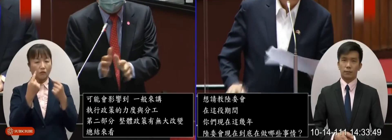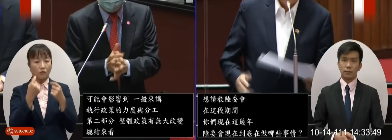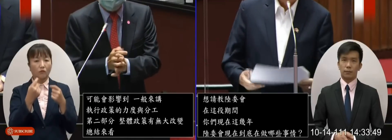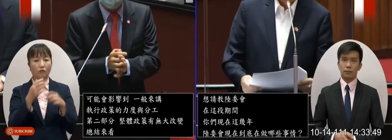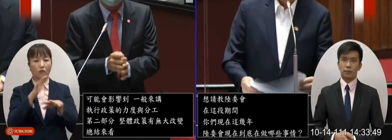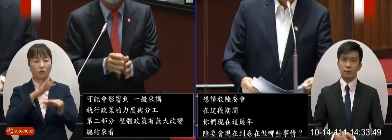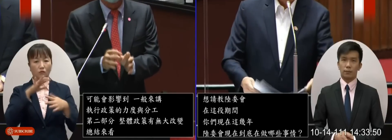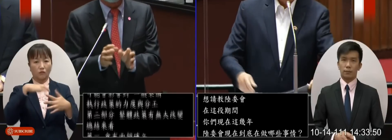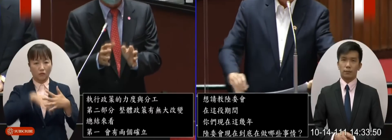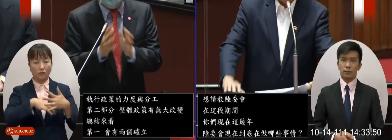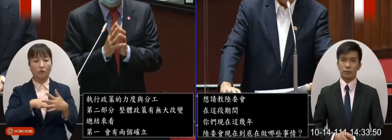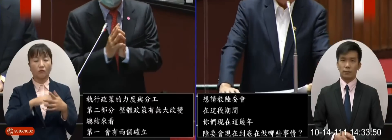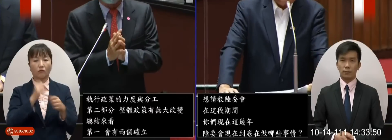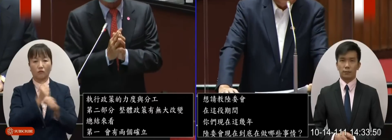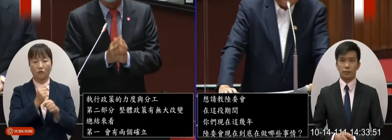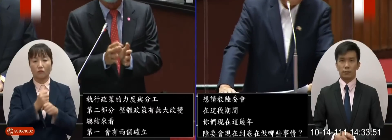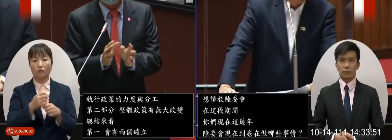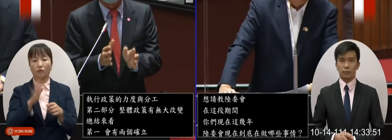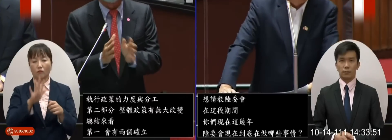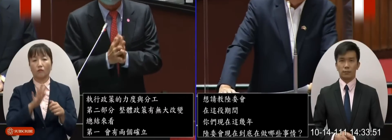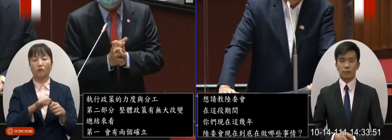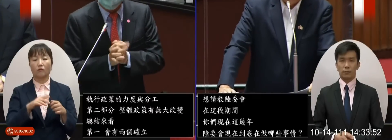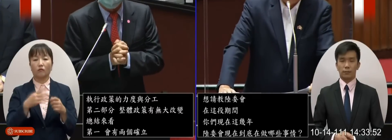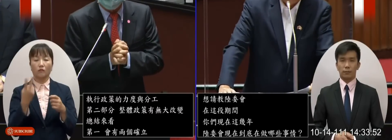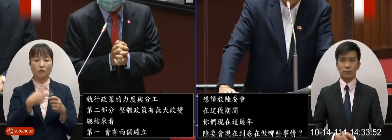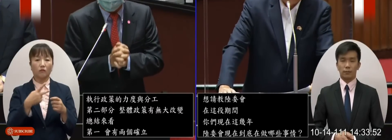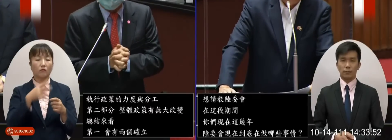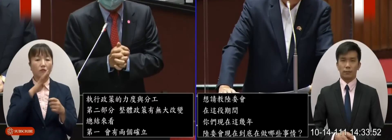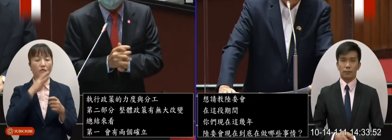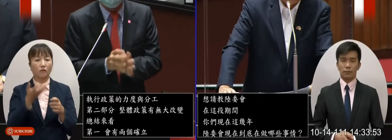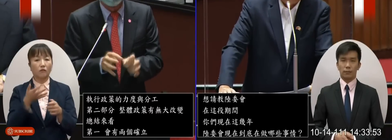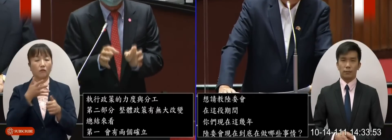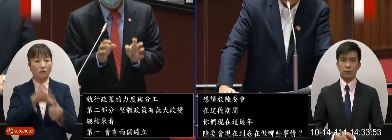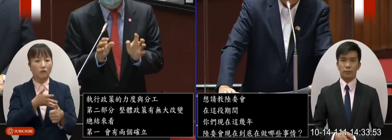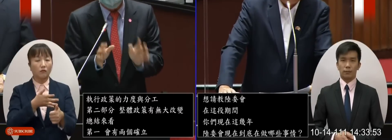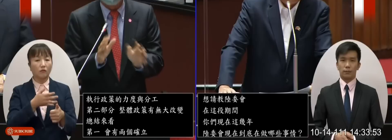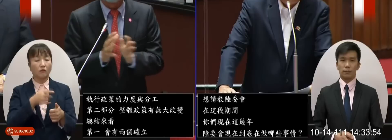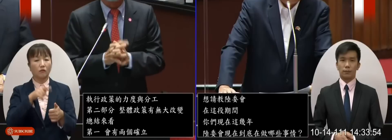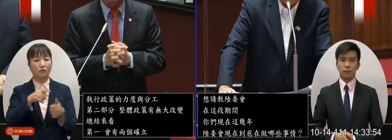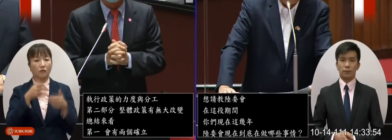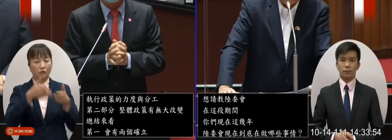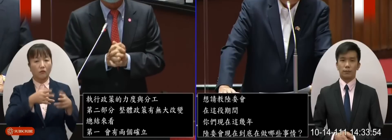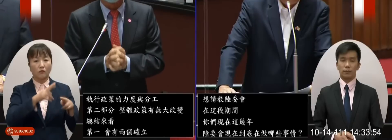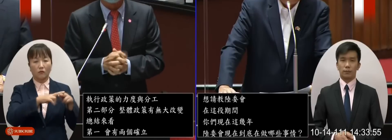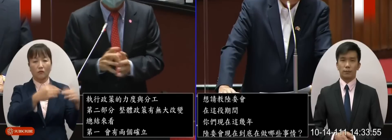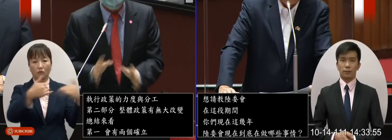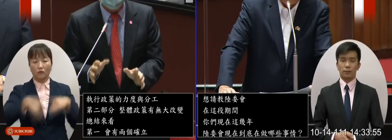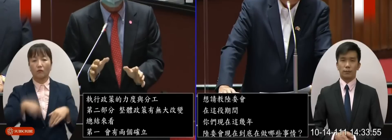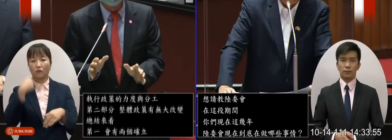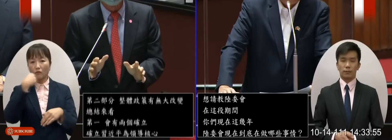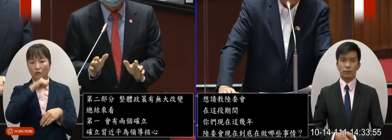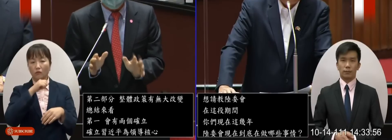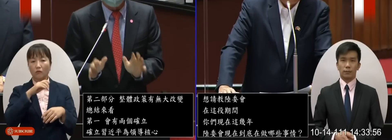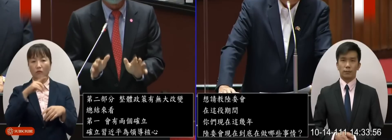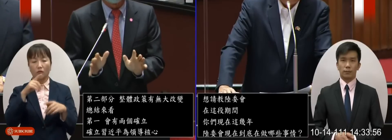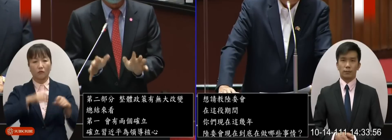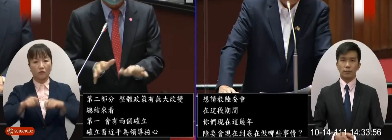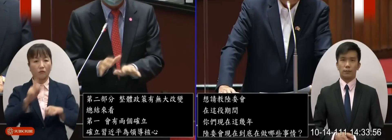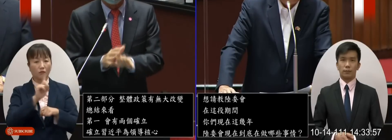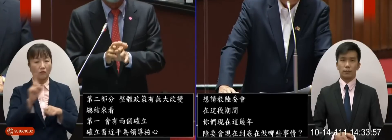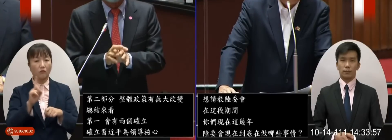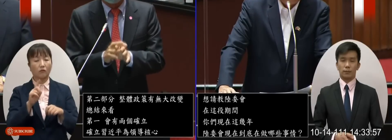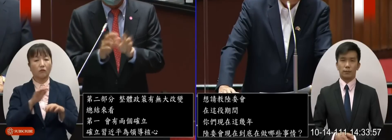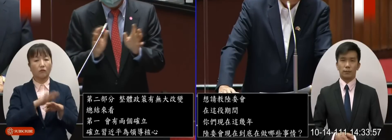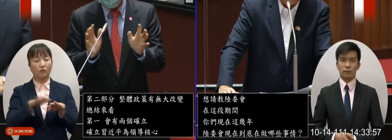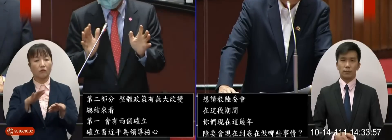进他的这样的里面。那对另外一个，大概就是委员刚刚提到他对台的总体的这个方略，大概我